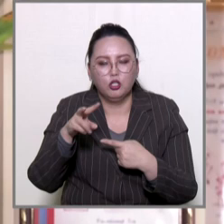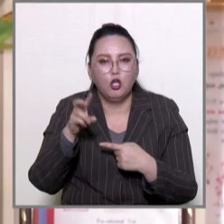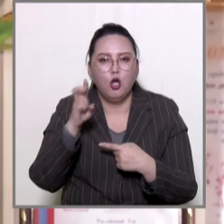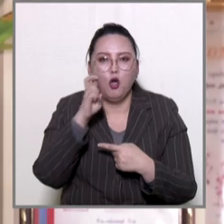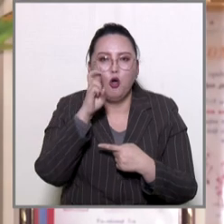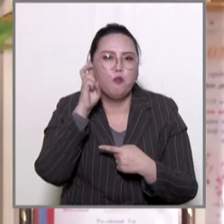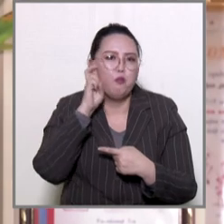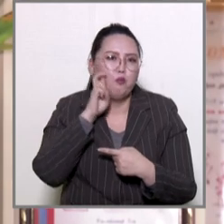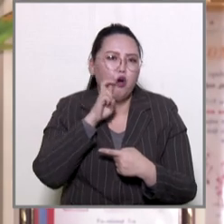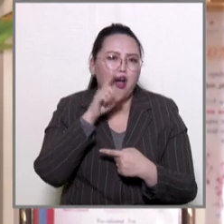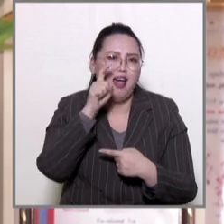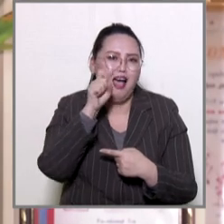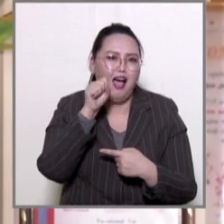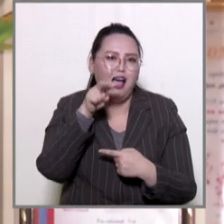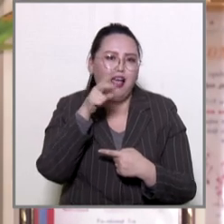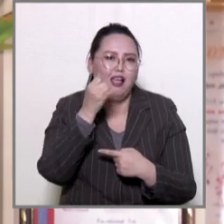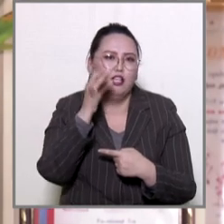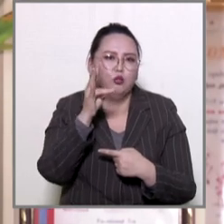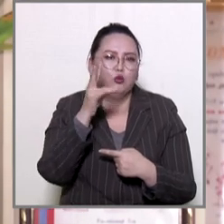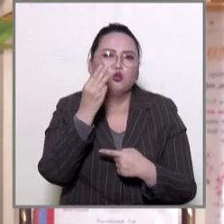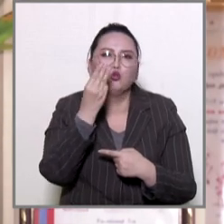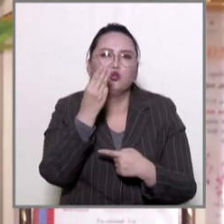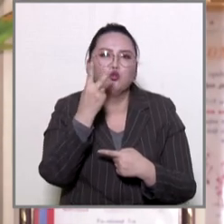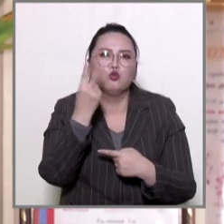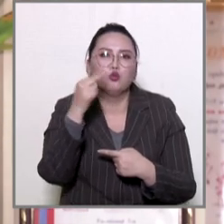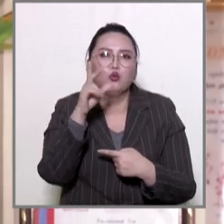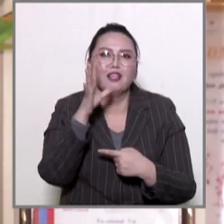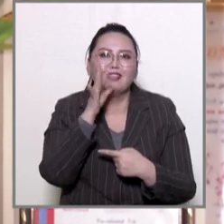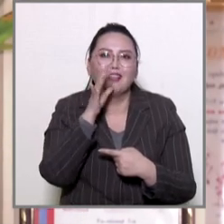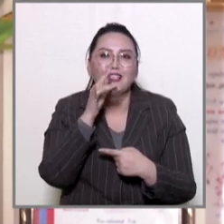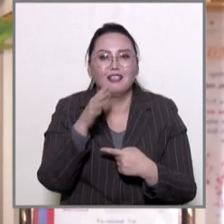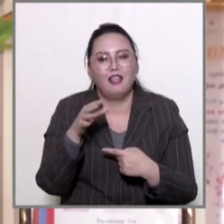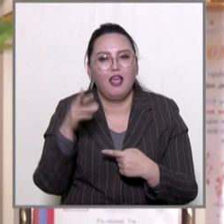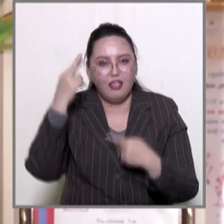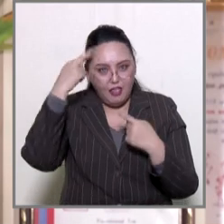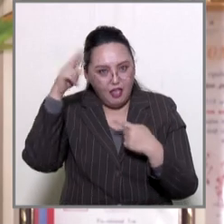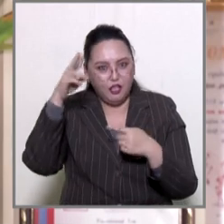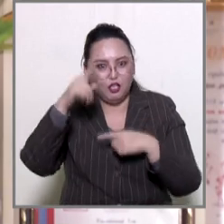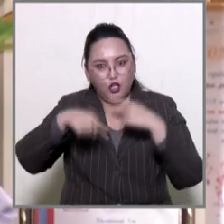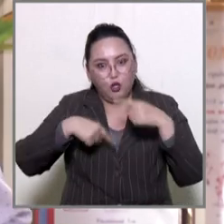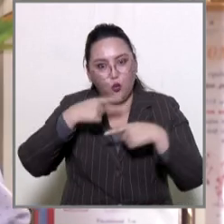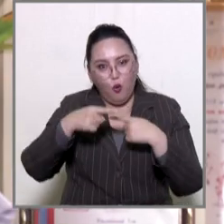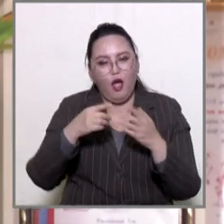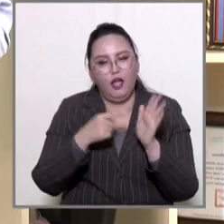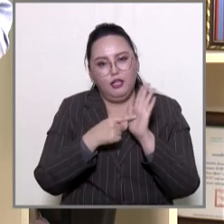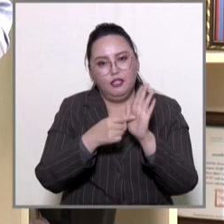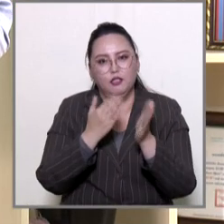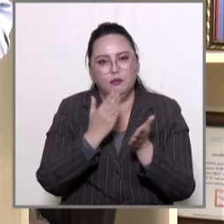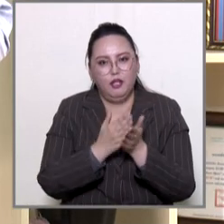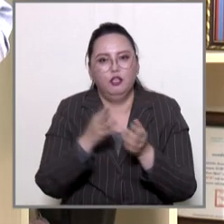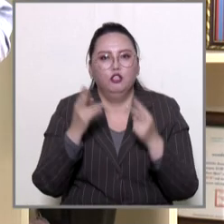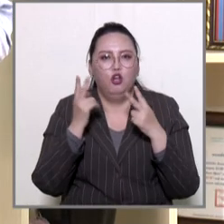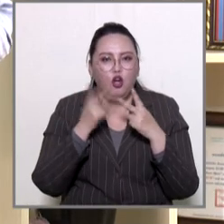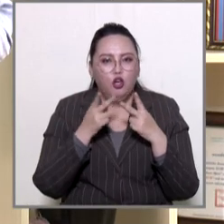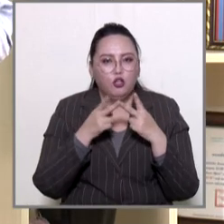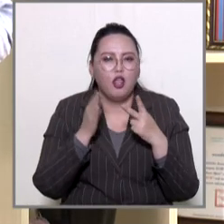халуун шүдлэнгийн дүр гарч ирж байна. За, хоёрдугаарт түүнийг төрүүлсэн халамжтай ихийнх нь тал